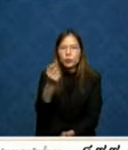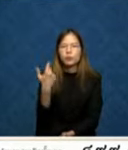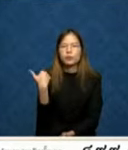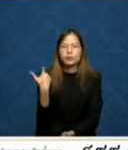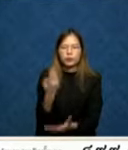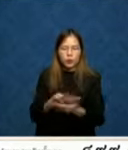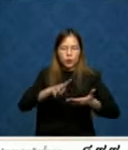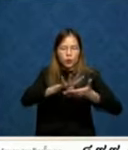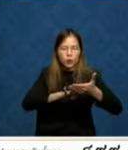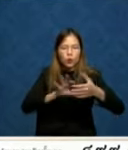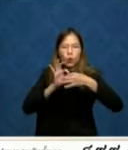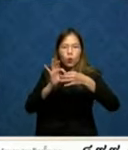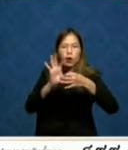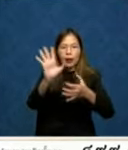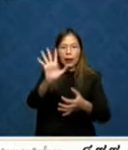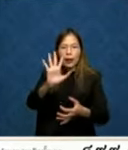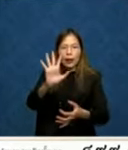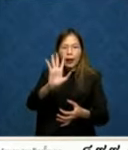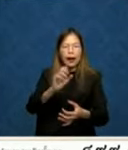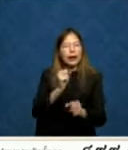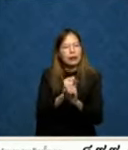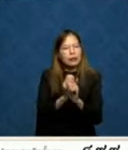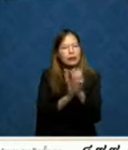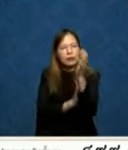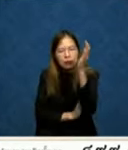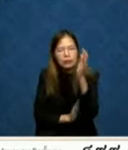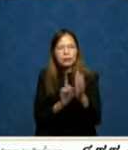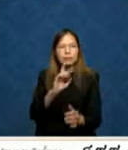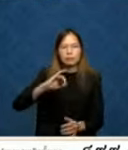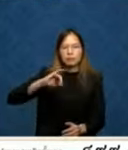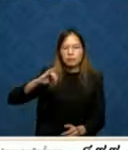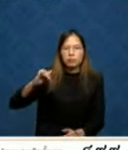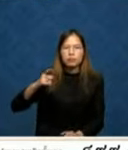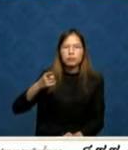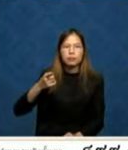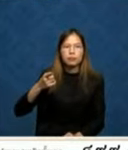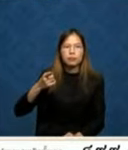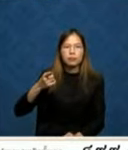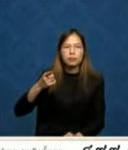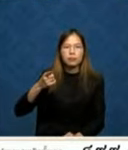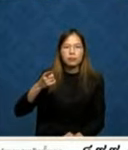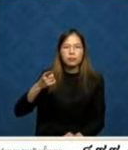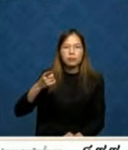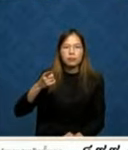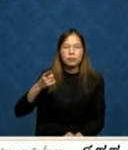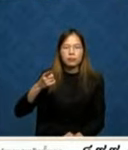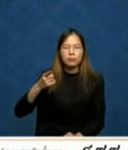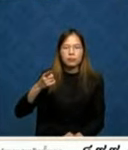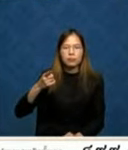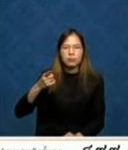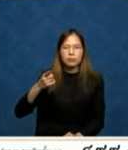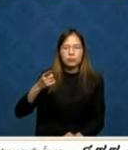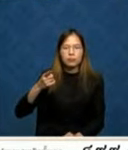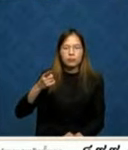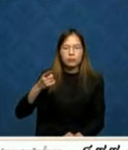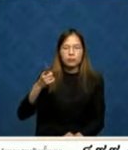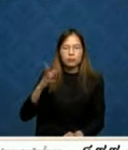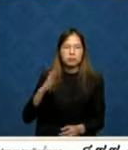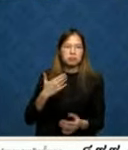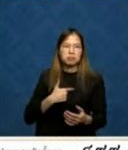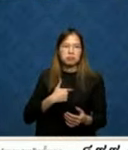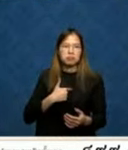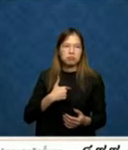ะครับมีข้อห่วงใยว่าอาจจะล่าช้าผมเรียนอย่างนี้ครับว่าด้วย payment platform เนี่ยนะครับผ ผมเองก็ไม่ใช่